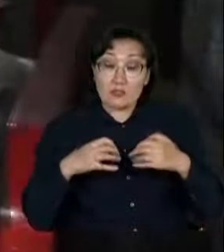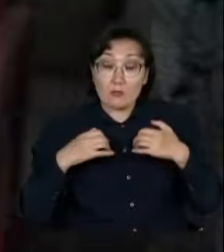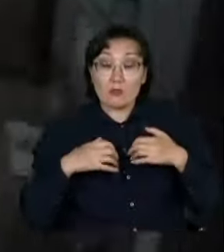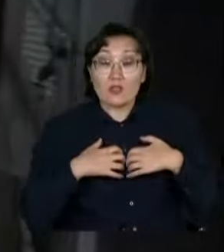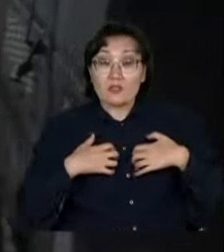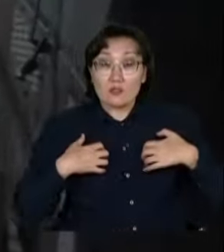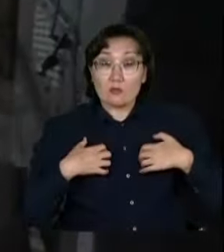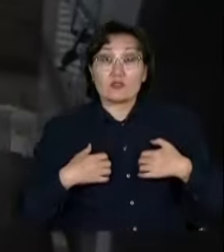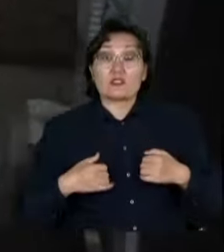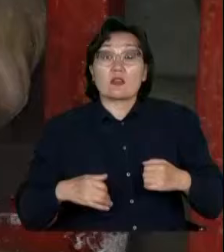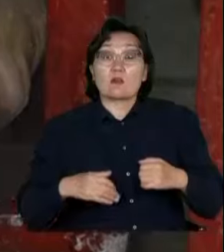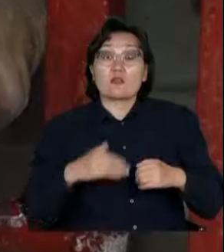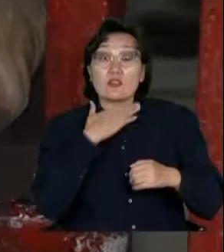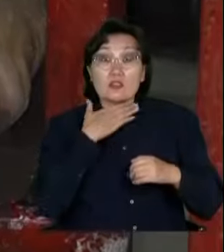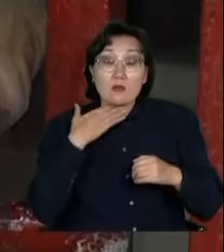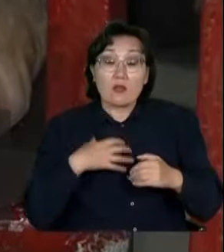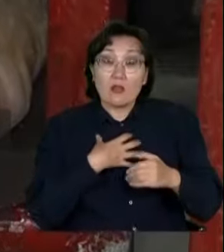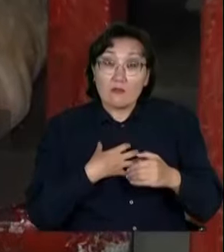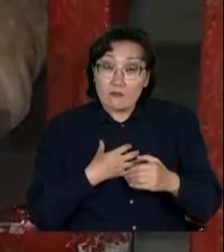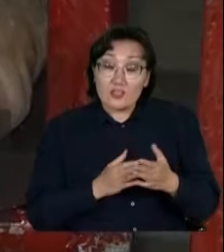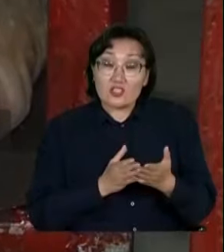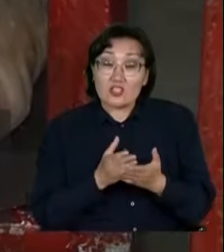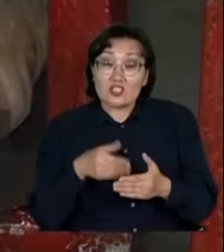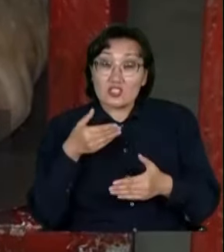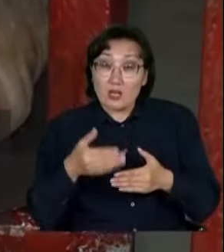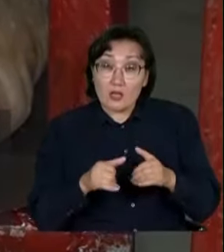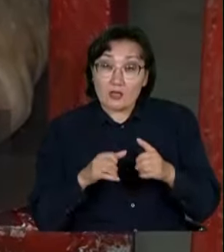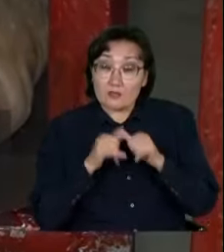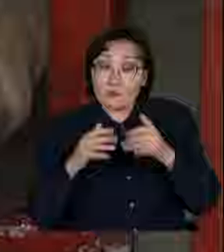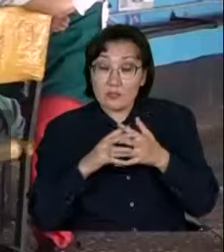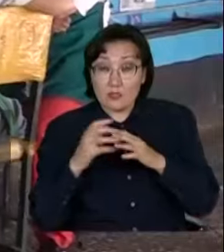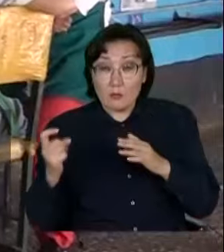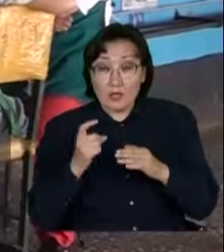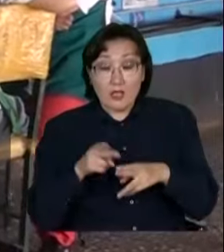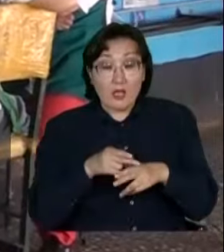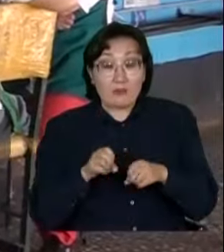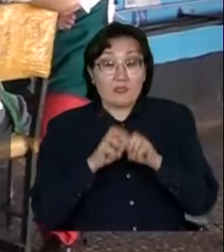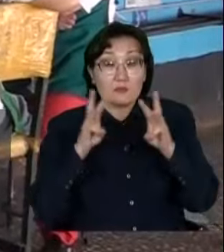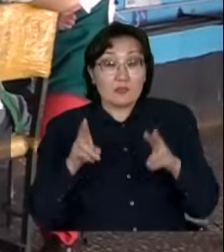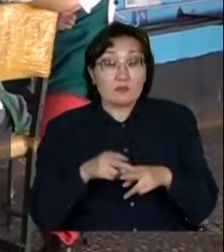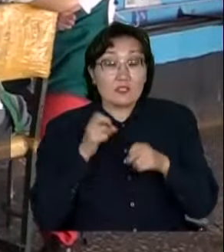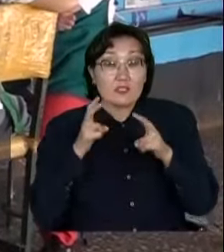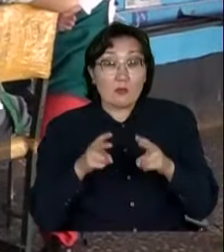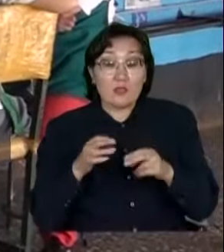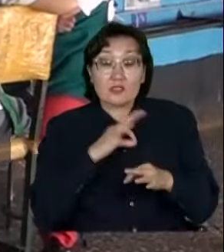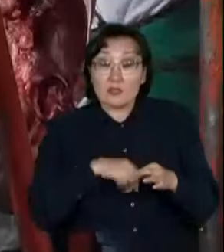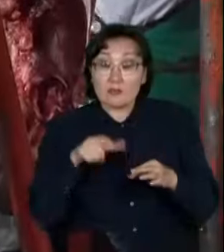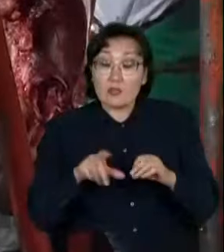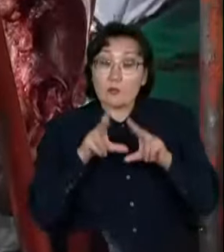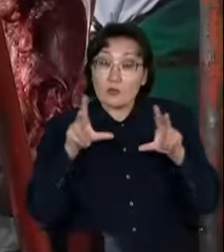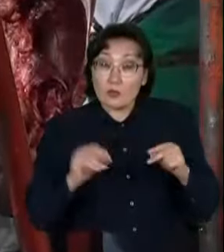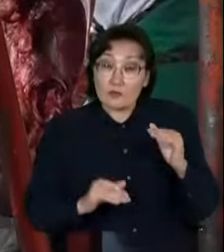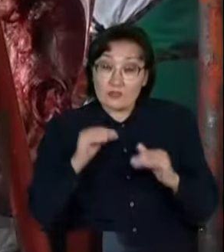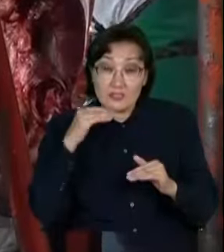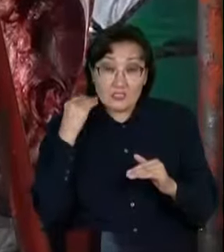животноводческой продукции – важный шаг в развитии сельского хозяйства и обеспечении безопасности потребителей. Все эти меры позволят гарантировать